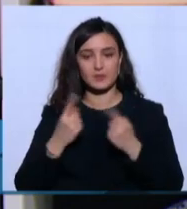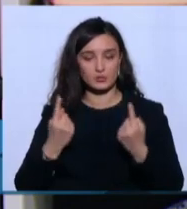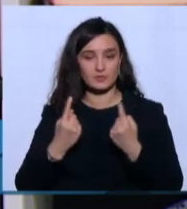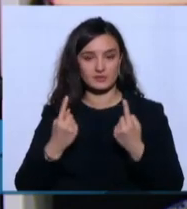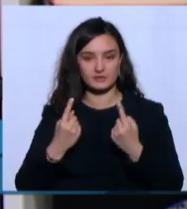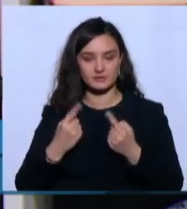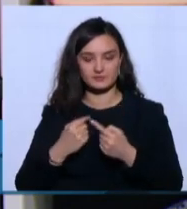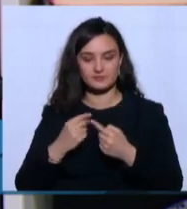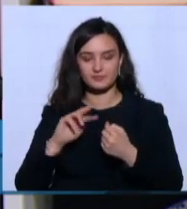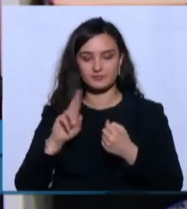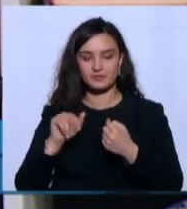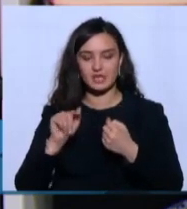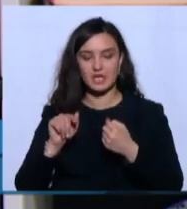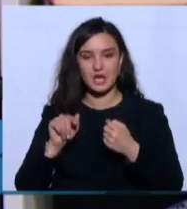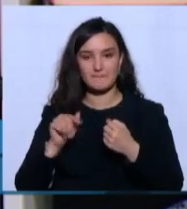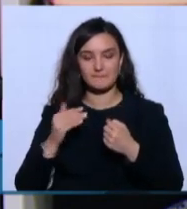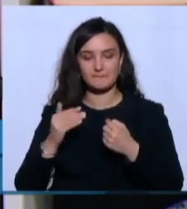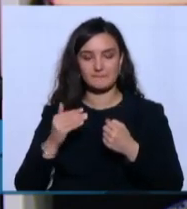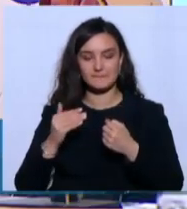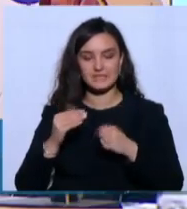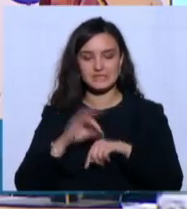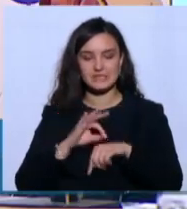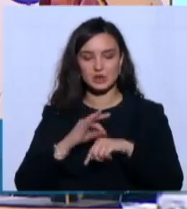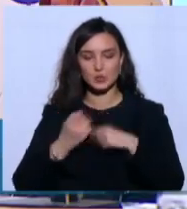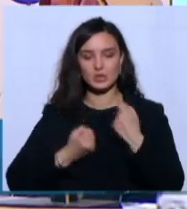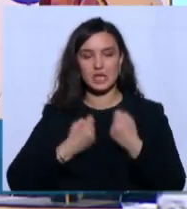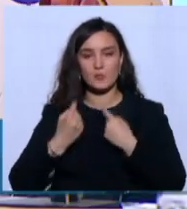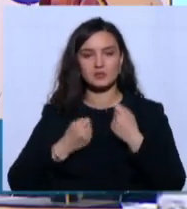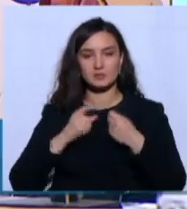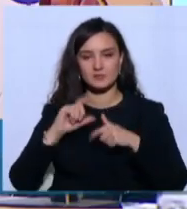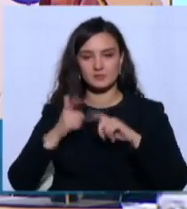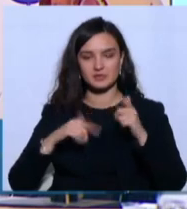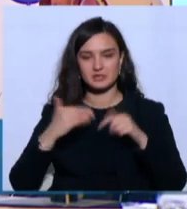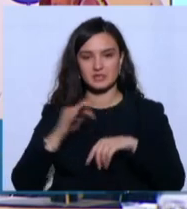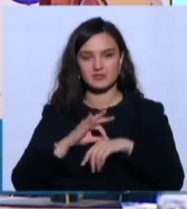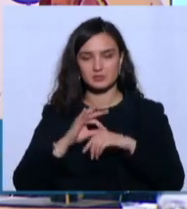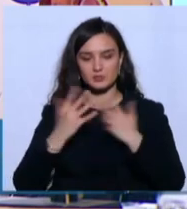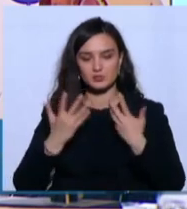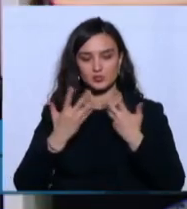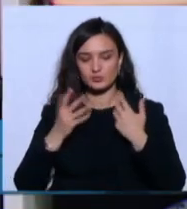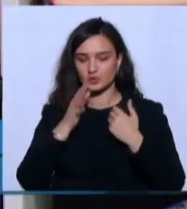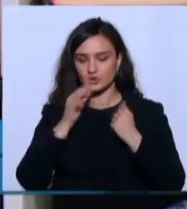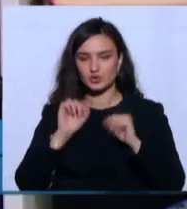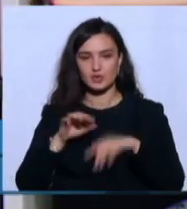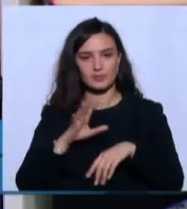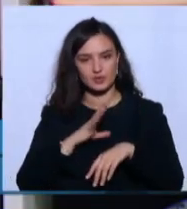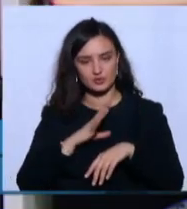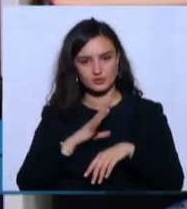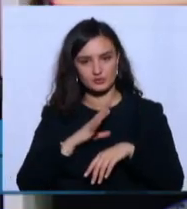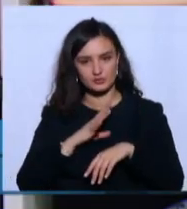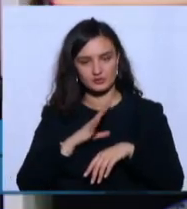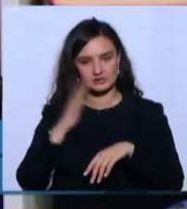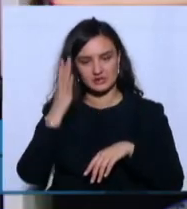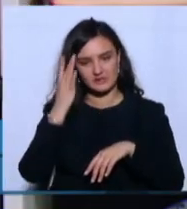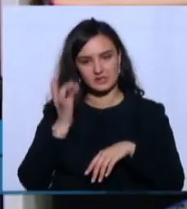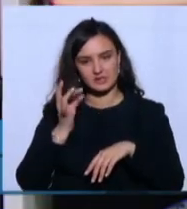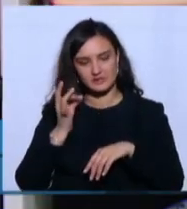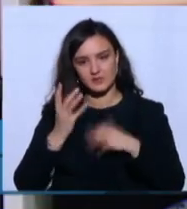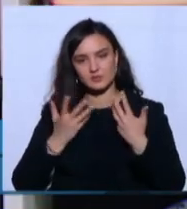bunebrivat. Da am amisi klinikuri gamovlinebebi mtis davadebis subukis dro sheileba iqos tavis